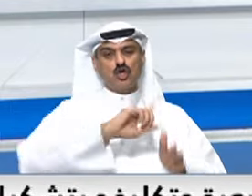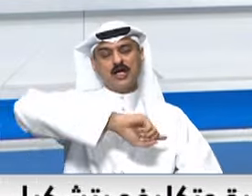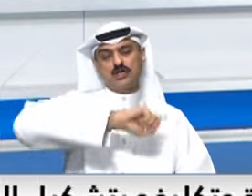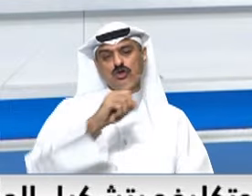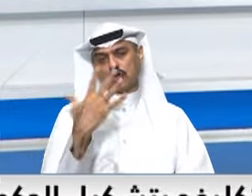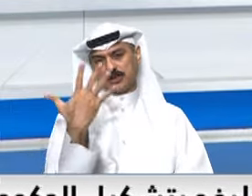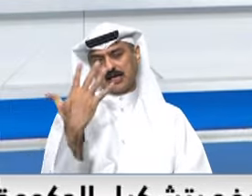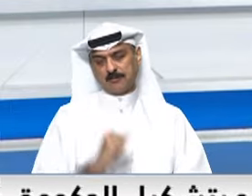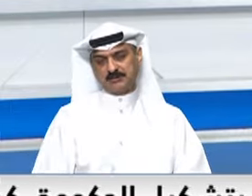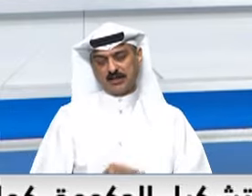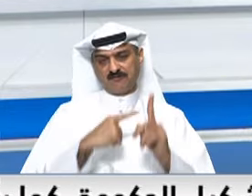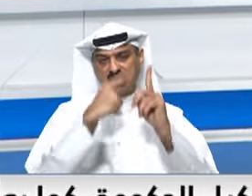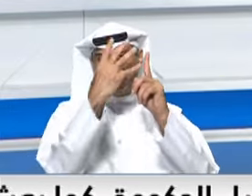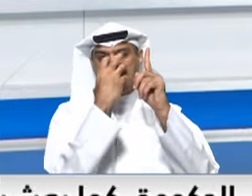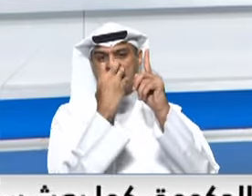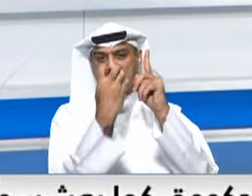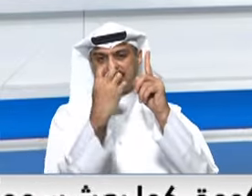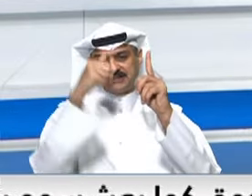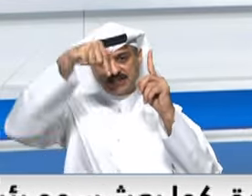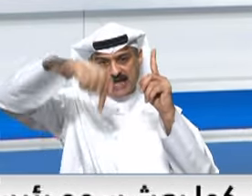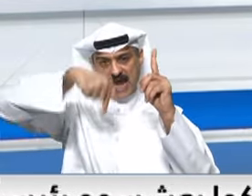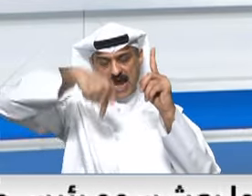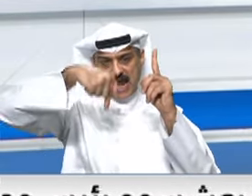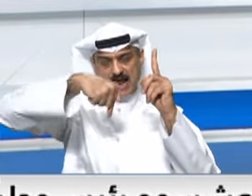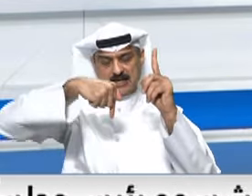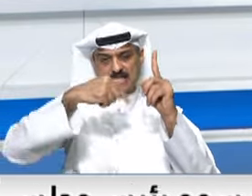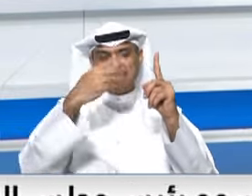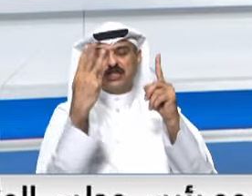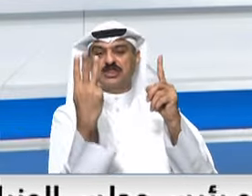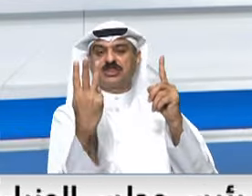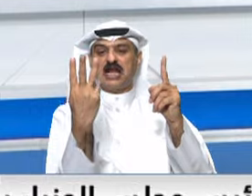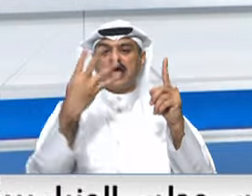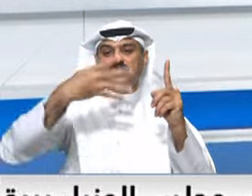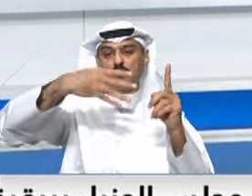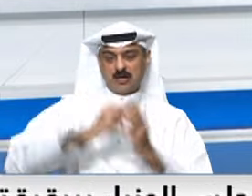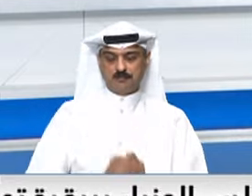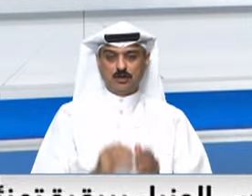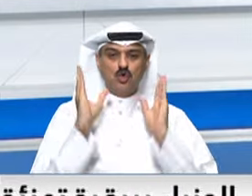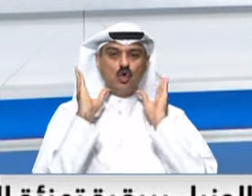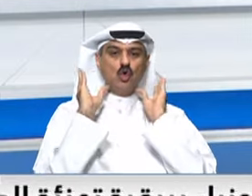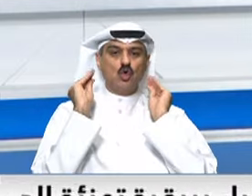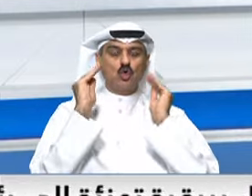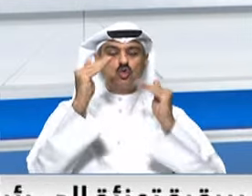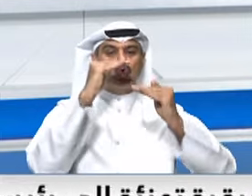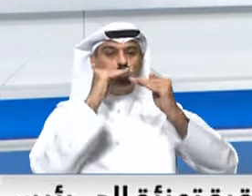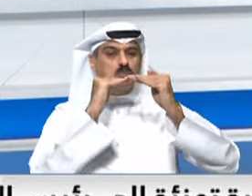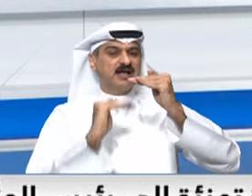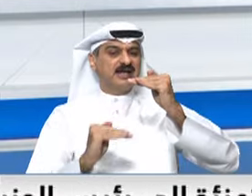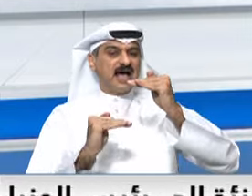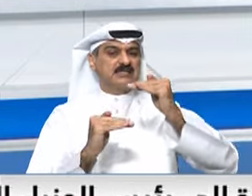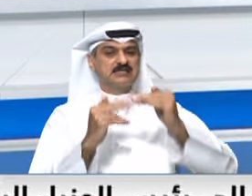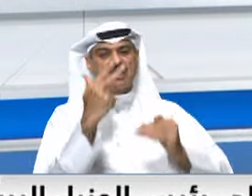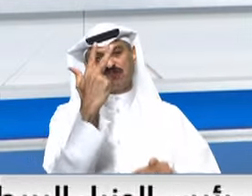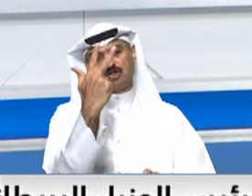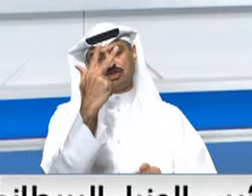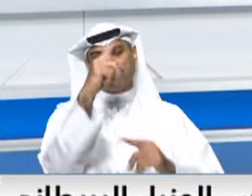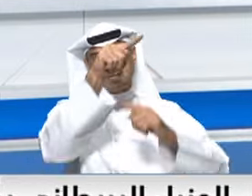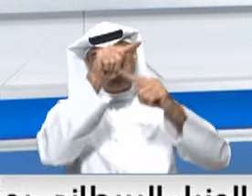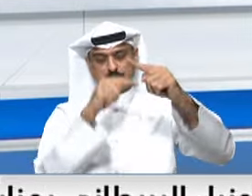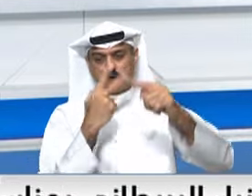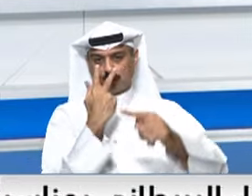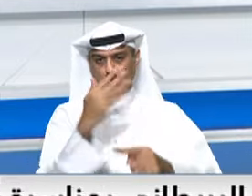أما درجة الحرارة الحالية 43 درجة مئوية، رطوبة نسبية متدنية 8%. أما الرؤية الأفقية